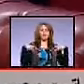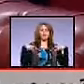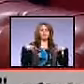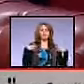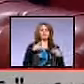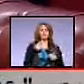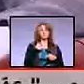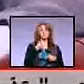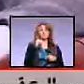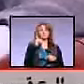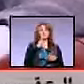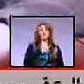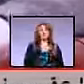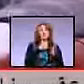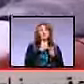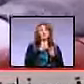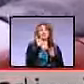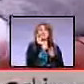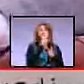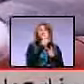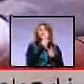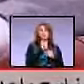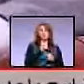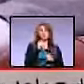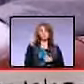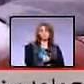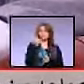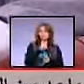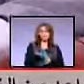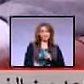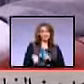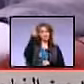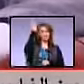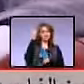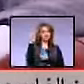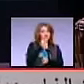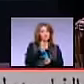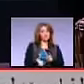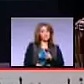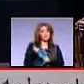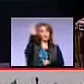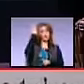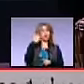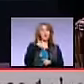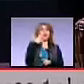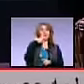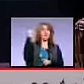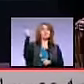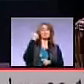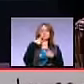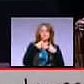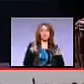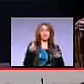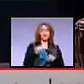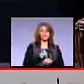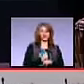دي يعني دي النقطة. شريف عرفة عشان يقول ده معناه طبعا شايف طبعا مخرج في فنان قدامه، مخرج كبير جدا